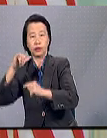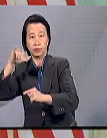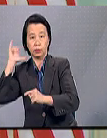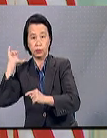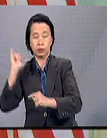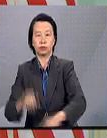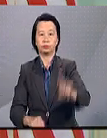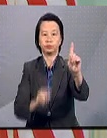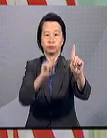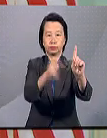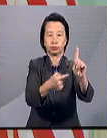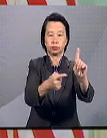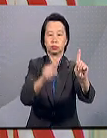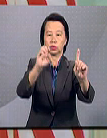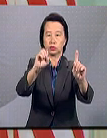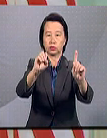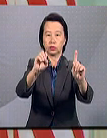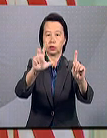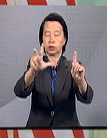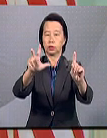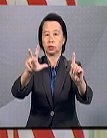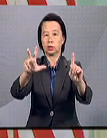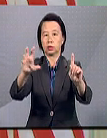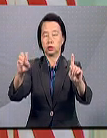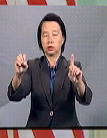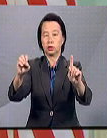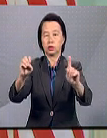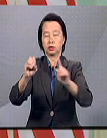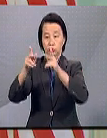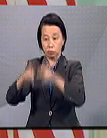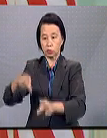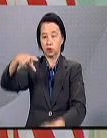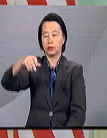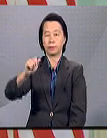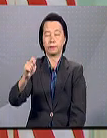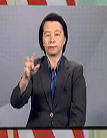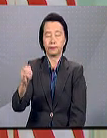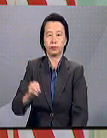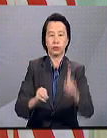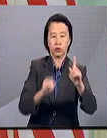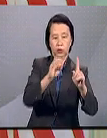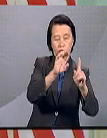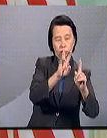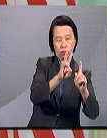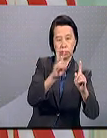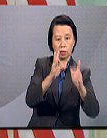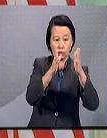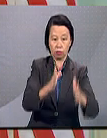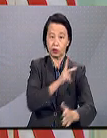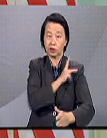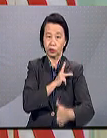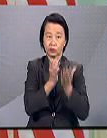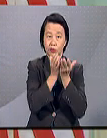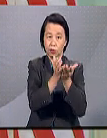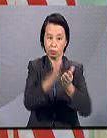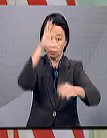seramai 1,036 parti dan 176 tekong telah ditahan kerana